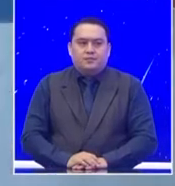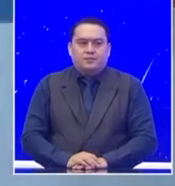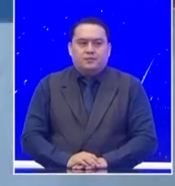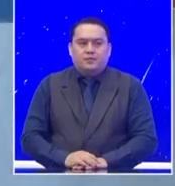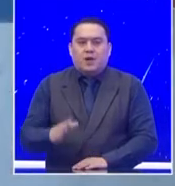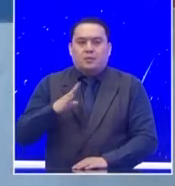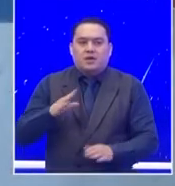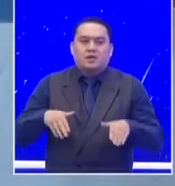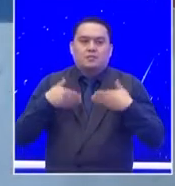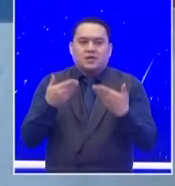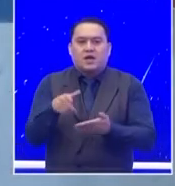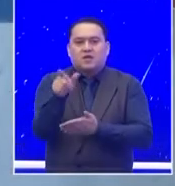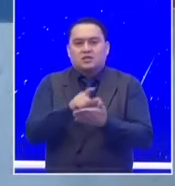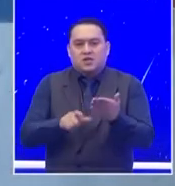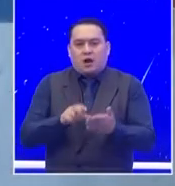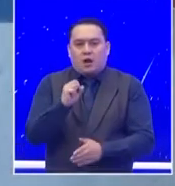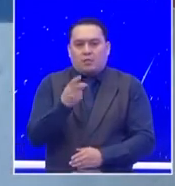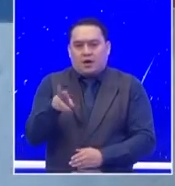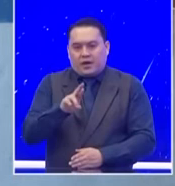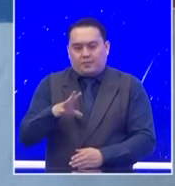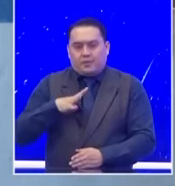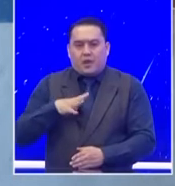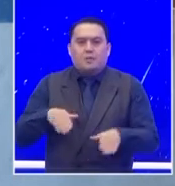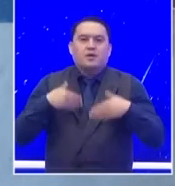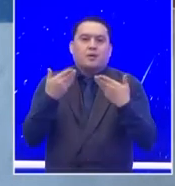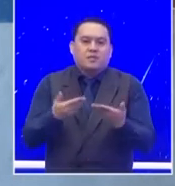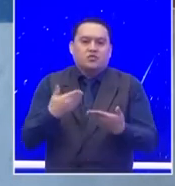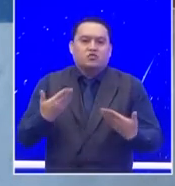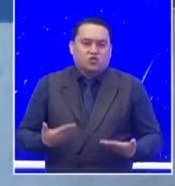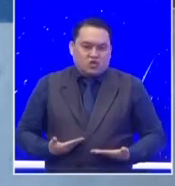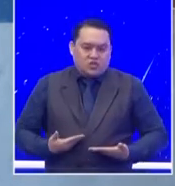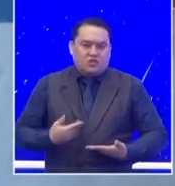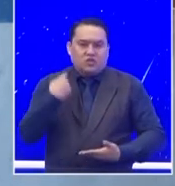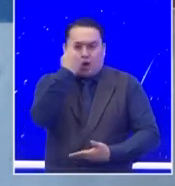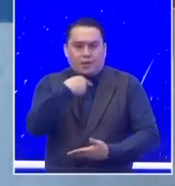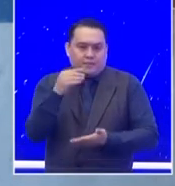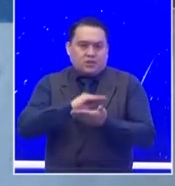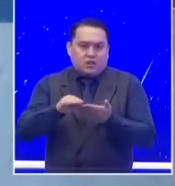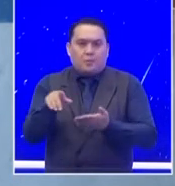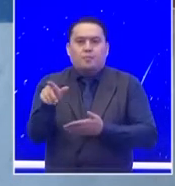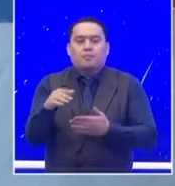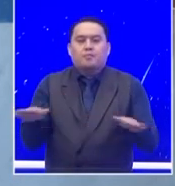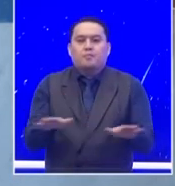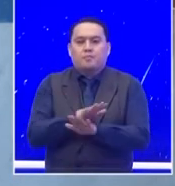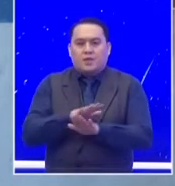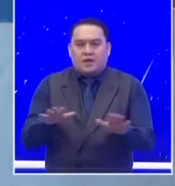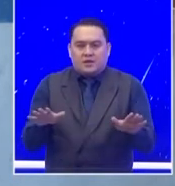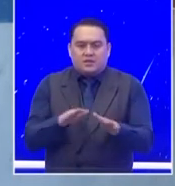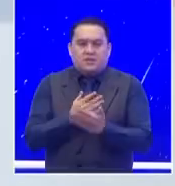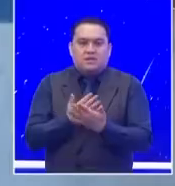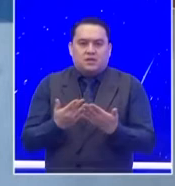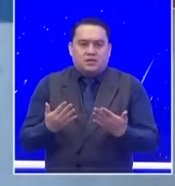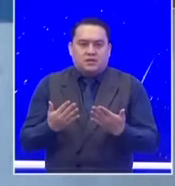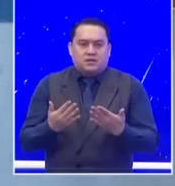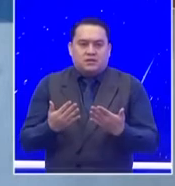Были представлены стихи Абая, были представлены фрагменты биографии Абая, также песни, Каламказ песни.